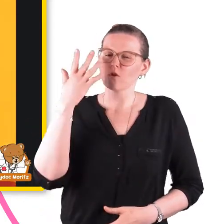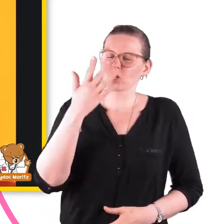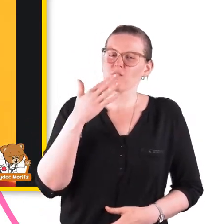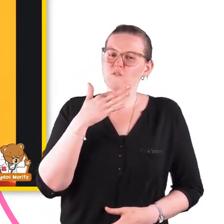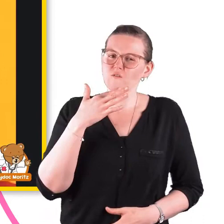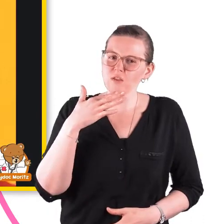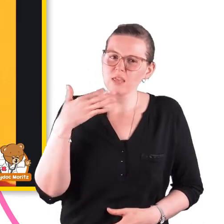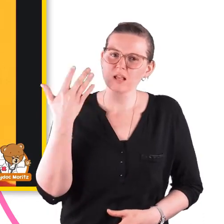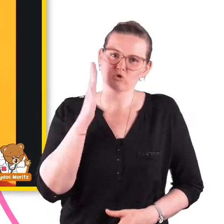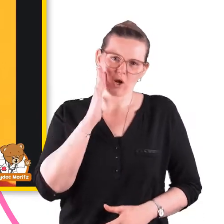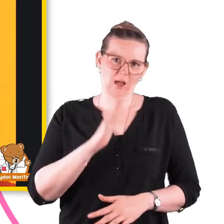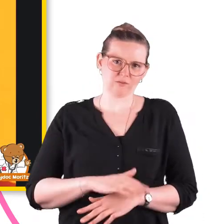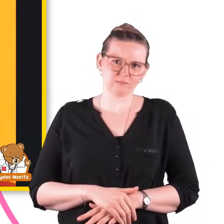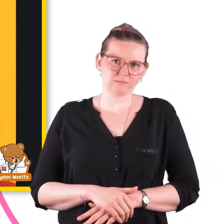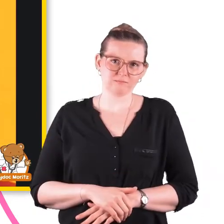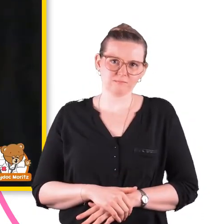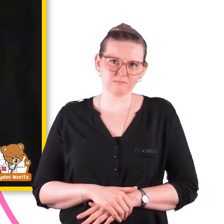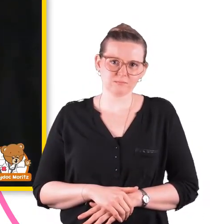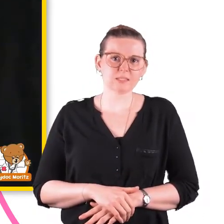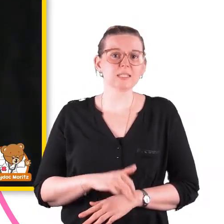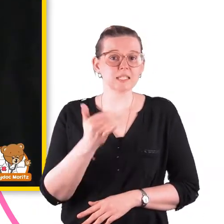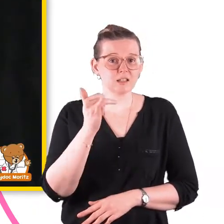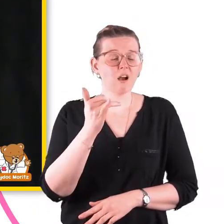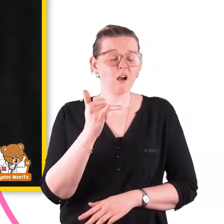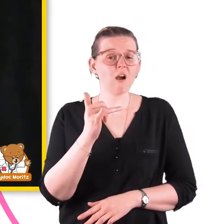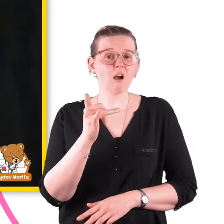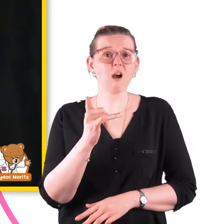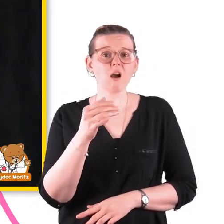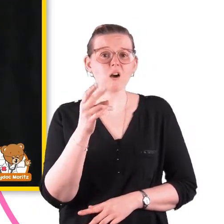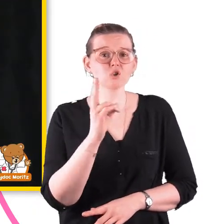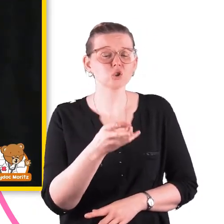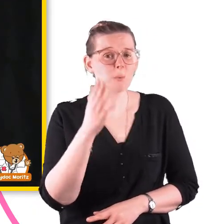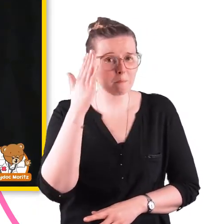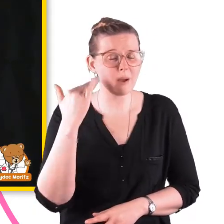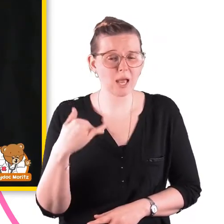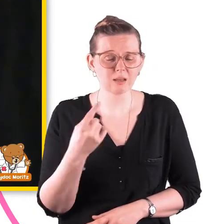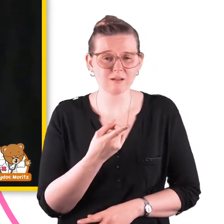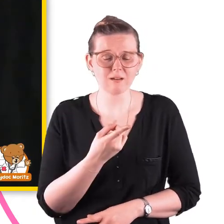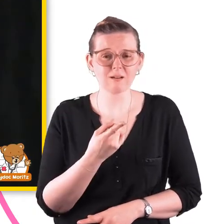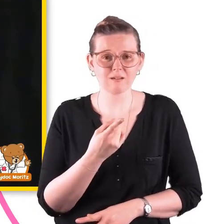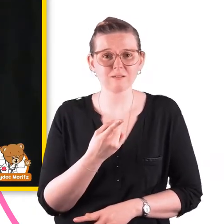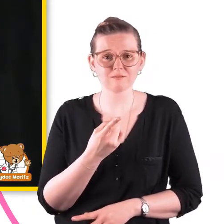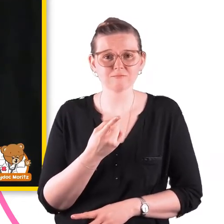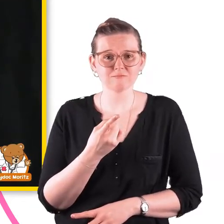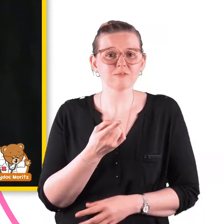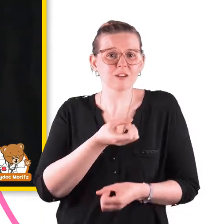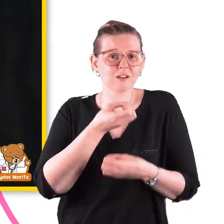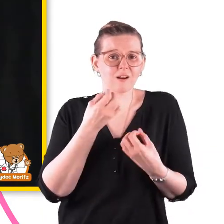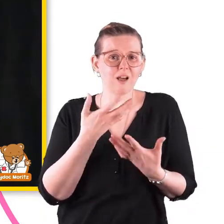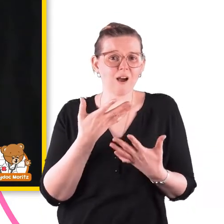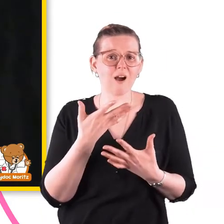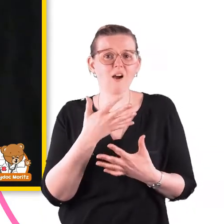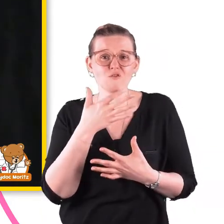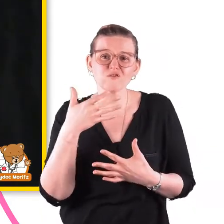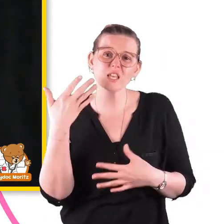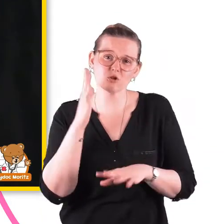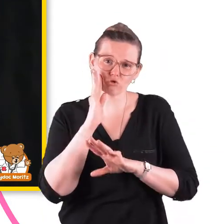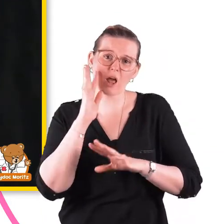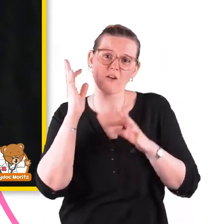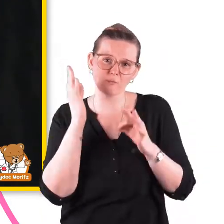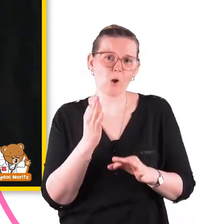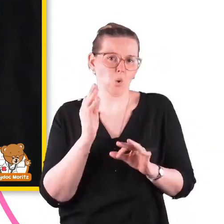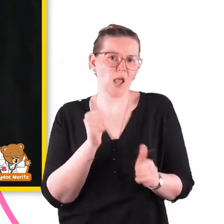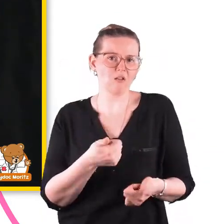viel Schlaf. Ha, da hast du gar nicht mal so unrecht, Maike. Natürlich hilft viel